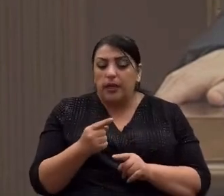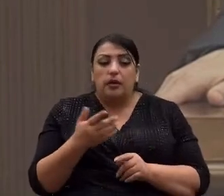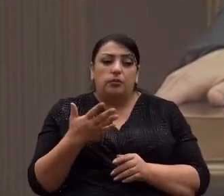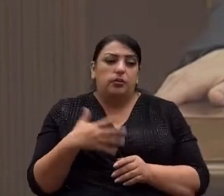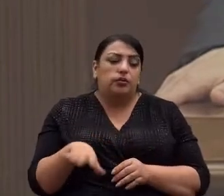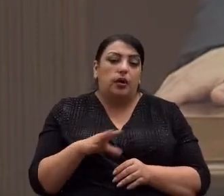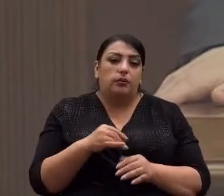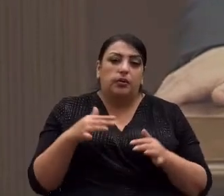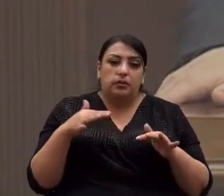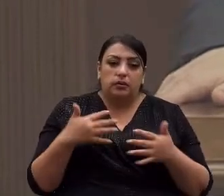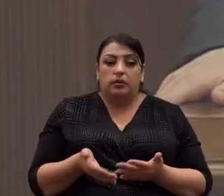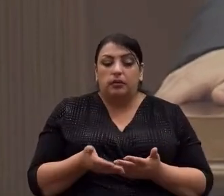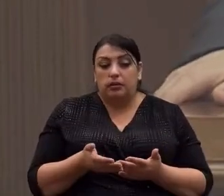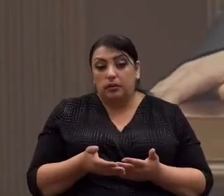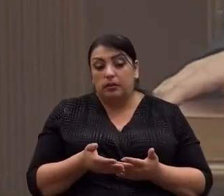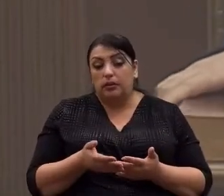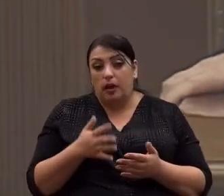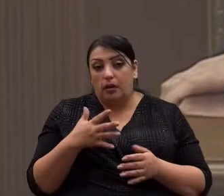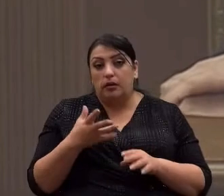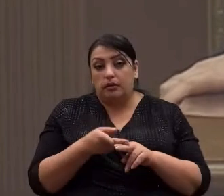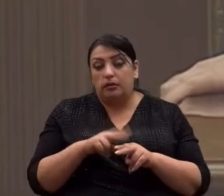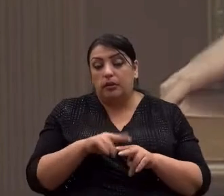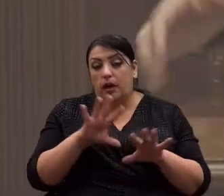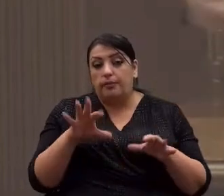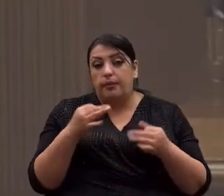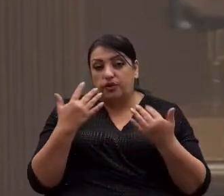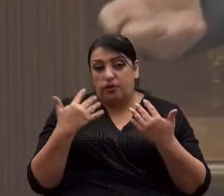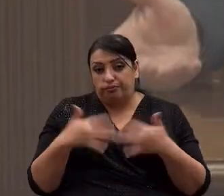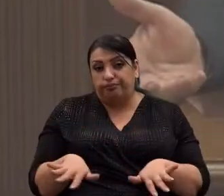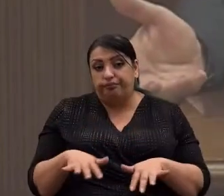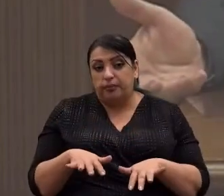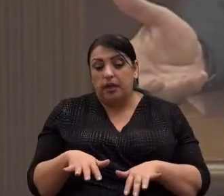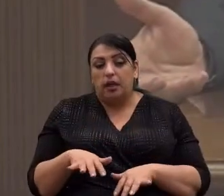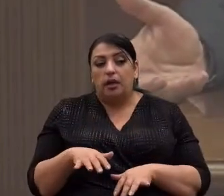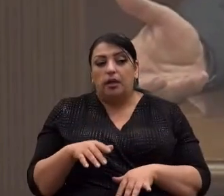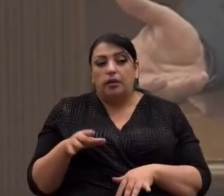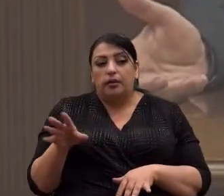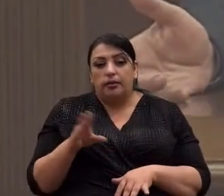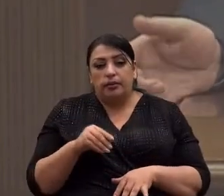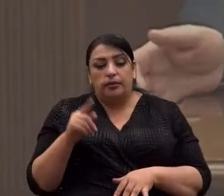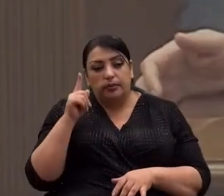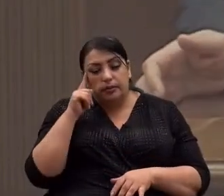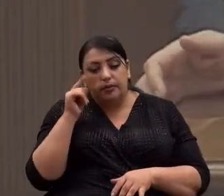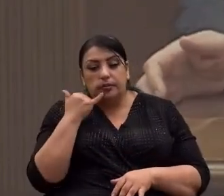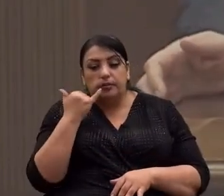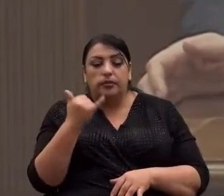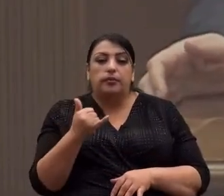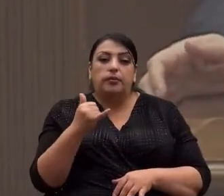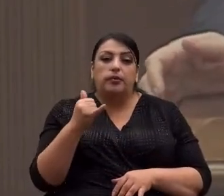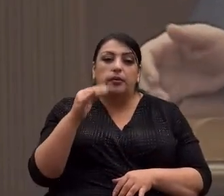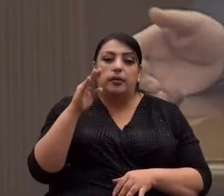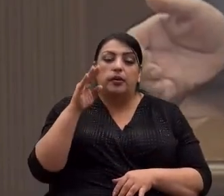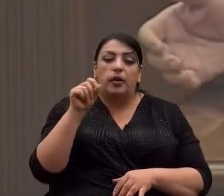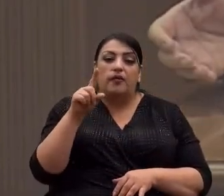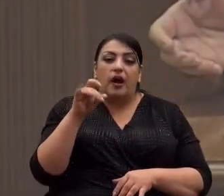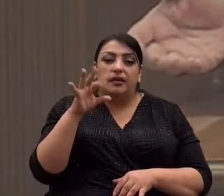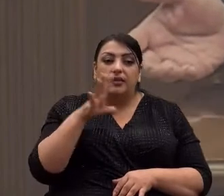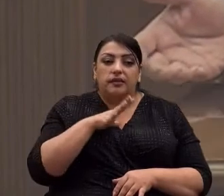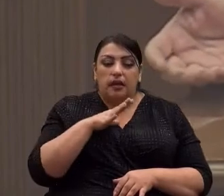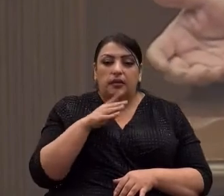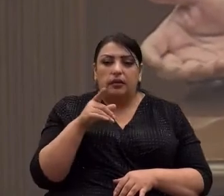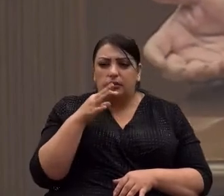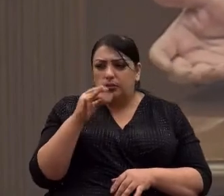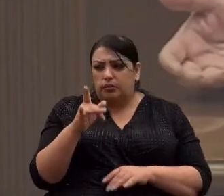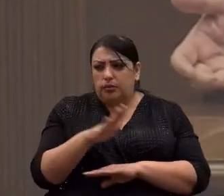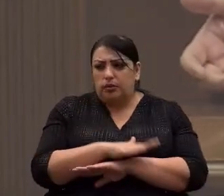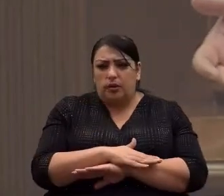սուր եղավ ընկալումները, մի պահ օրինակ իմ մոտ հարց առաջացավ, մեկ էլ սկսեցին կրակել քաղաքում։ Զանգել եմ պարոն Հովանեսյան, ասում պարոն Հովանեսյան, ես ոնց որ խելոք